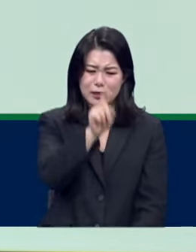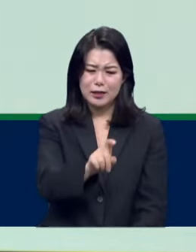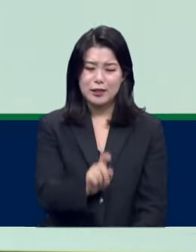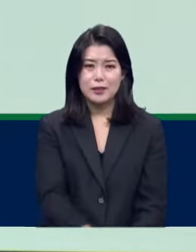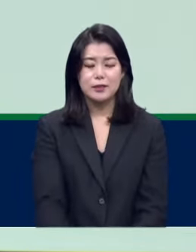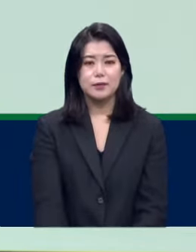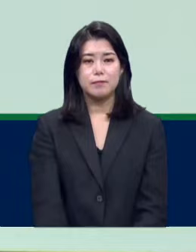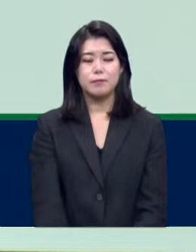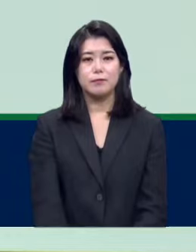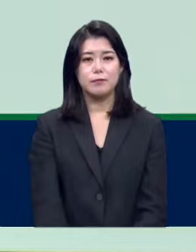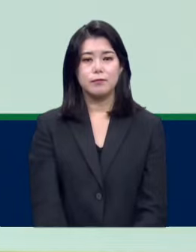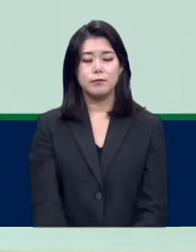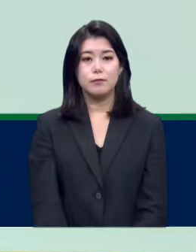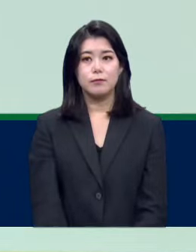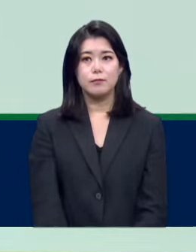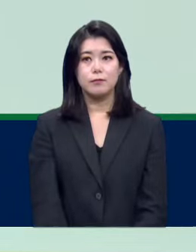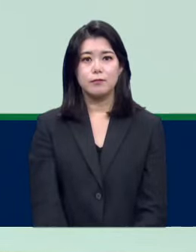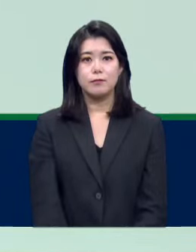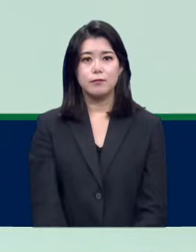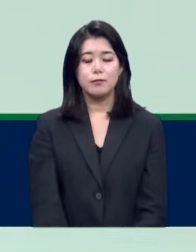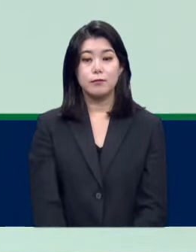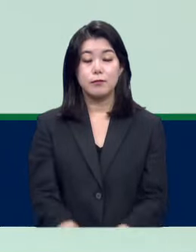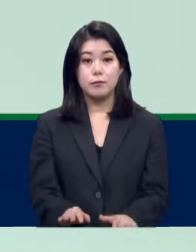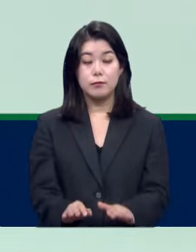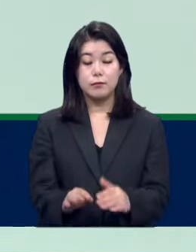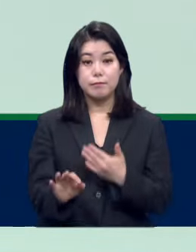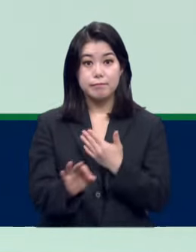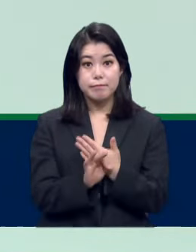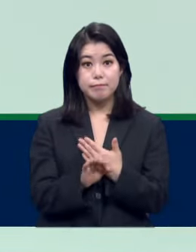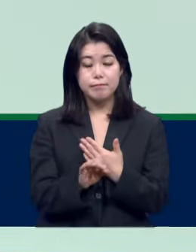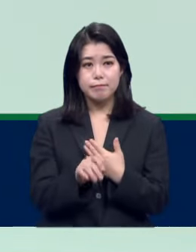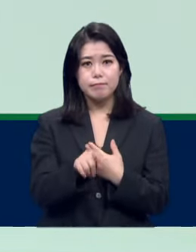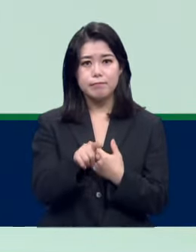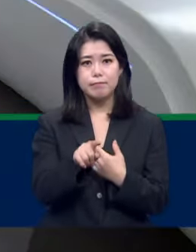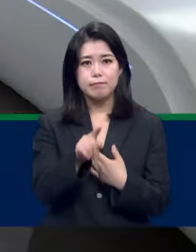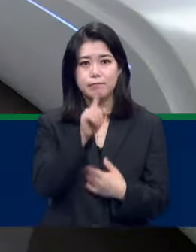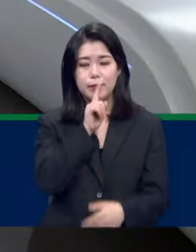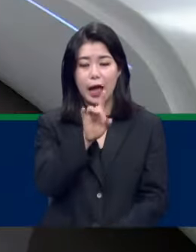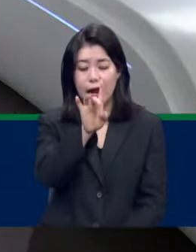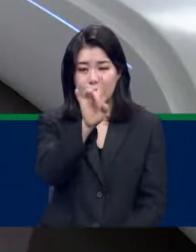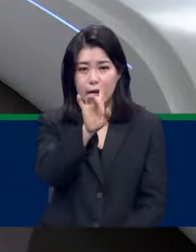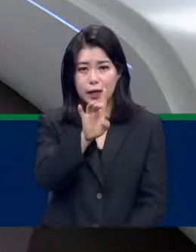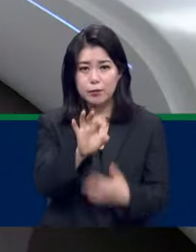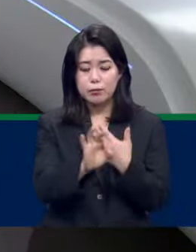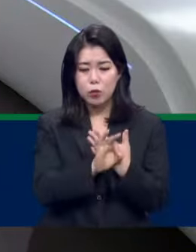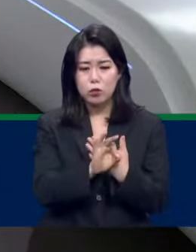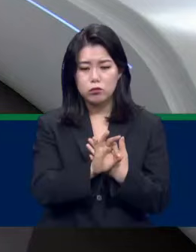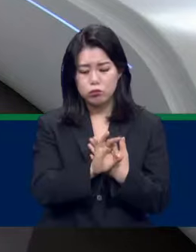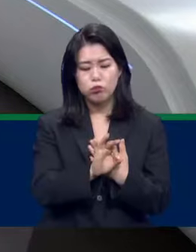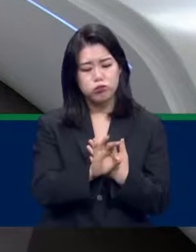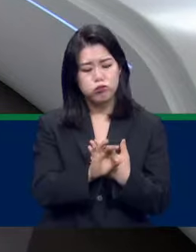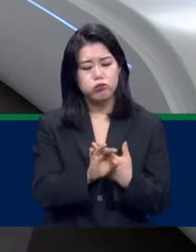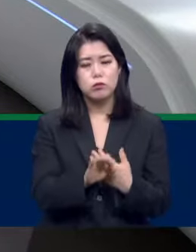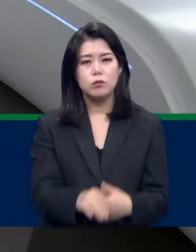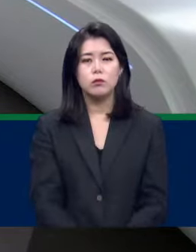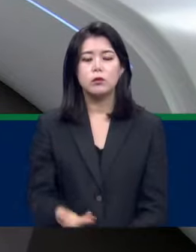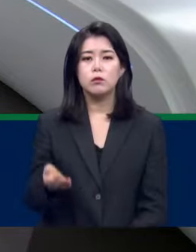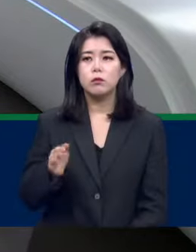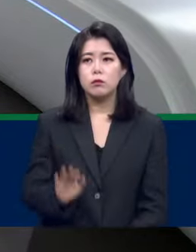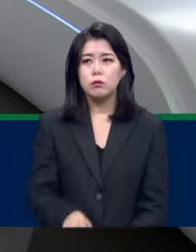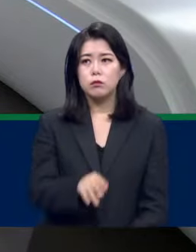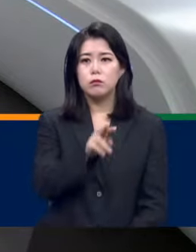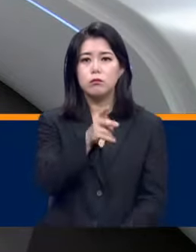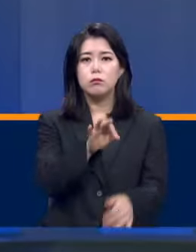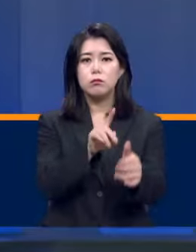취지 장변 장 변호사님 그죠 만약에 저말 한 한 번 뿐이었다면 뭐 그렇게 볼 수도 있었을 겁니다 그